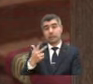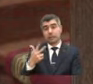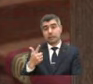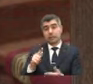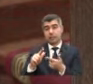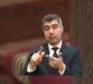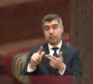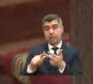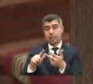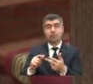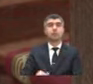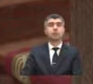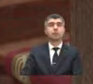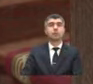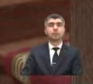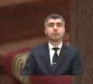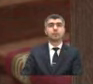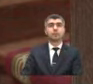تكلمتي عليها الاخيره